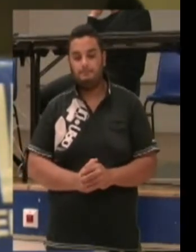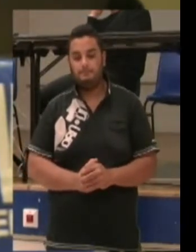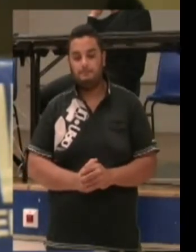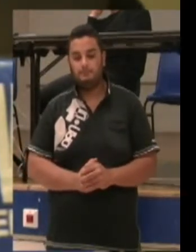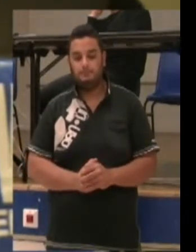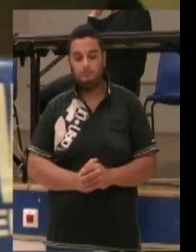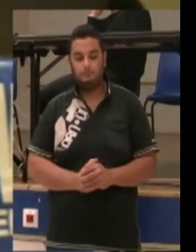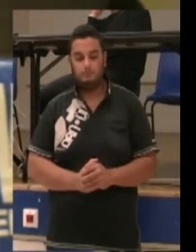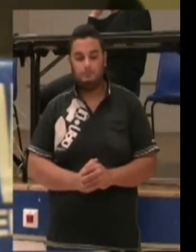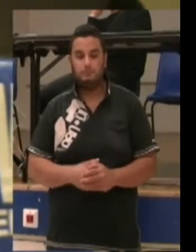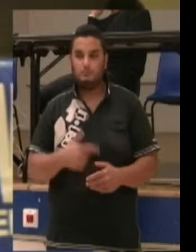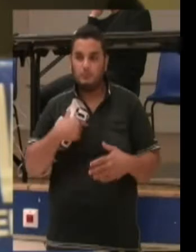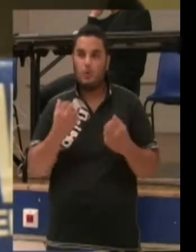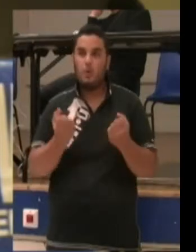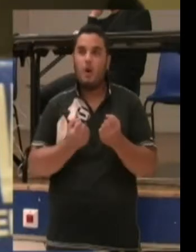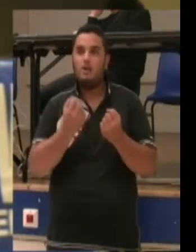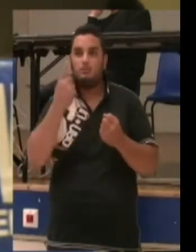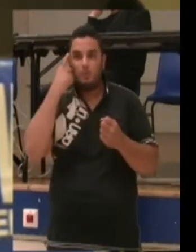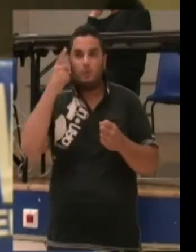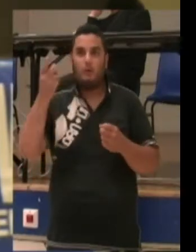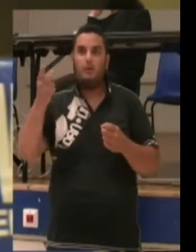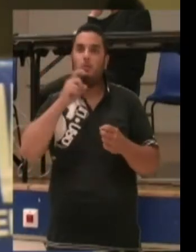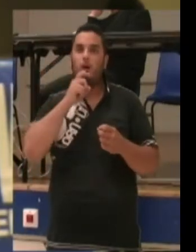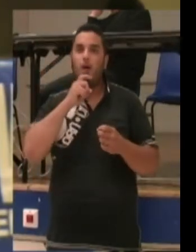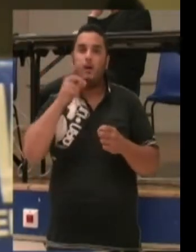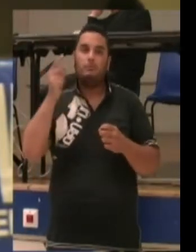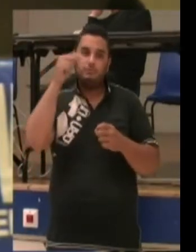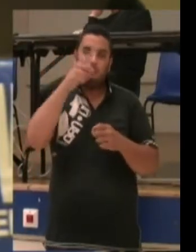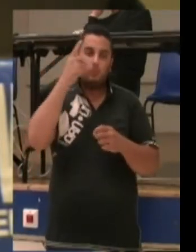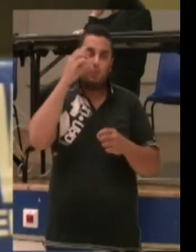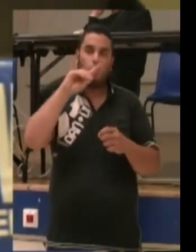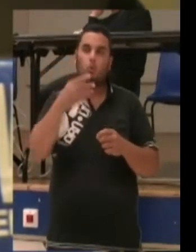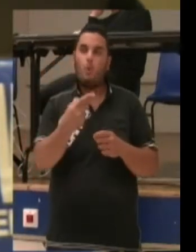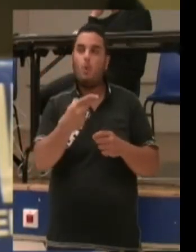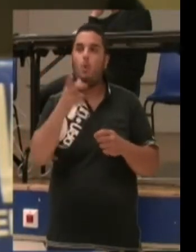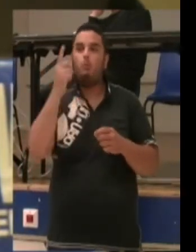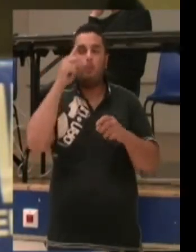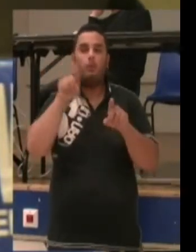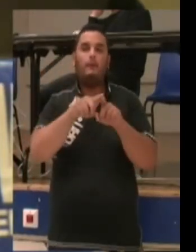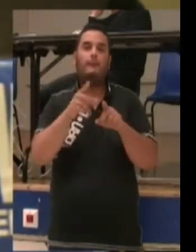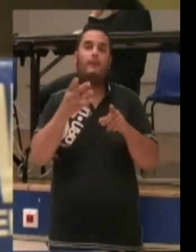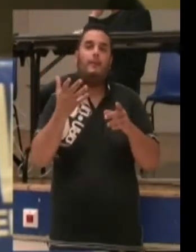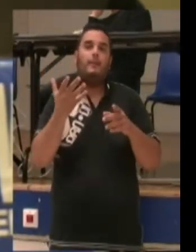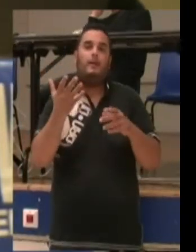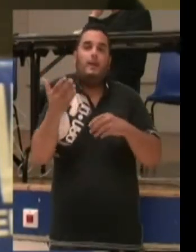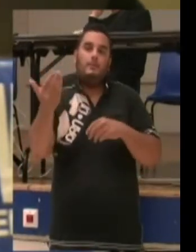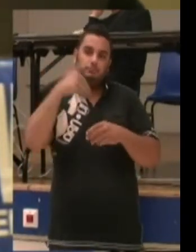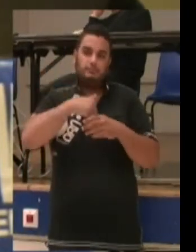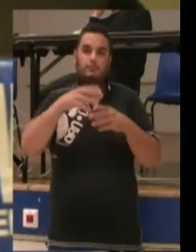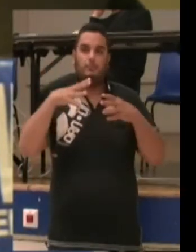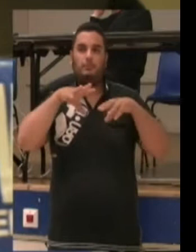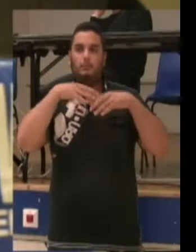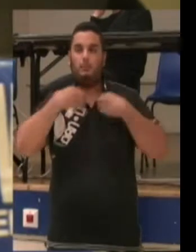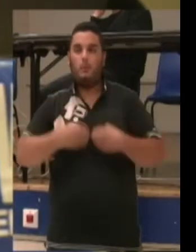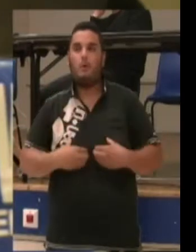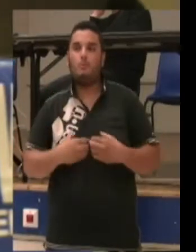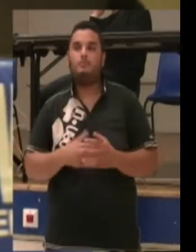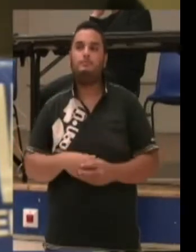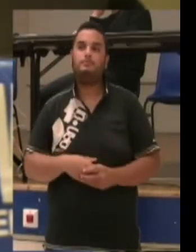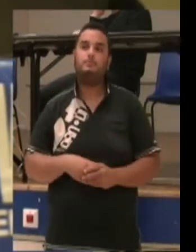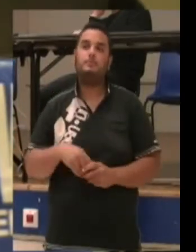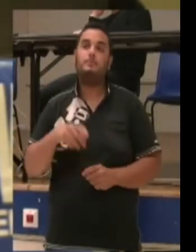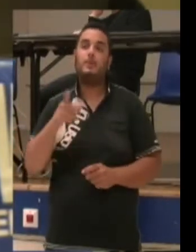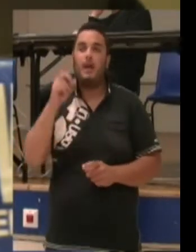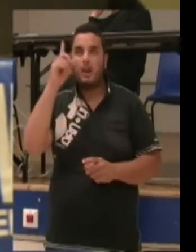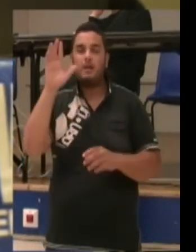Je vous encourage à venir voir notre son tout à l'heure. Et bien sûr, tout cela, ça repose sur Dieu, bien sûr, parce que c'est à Dieu qu'appartient le